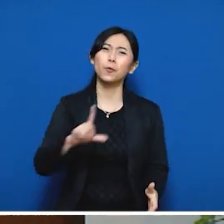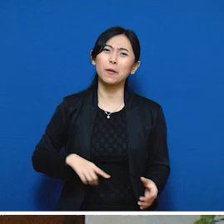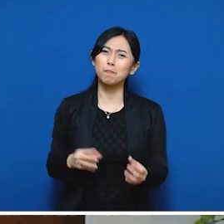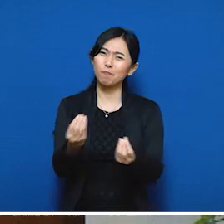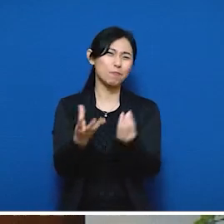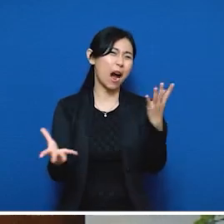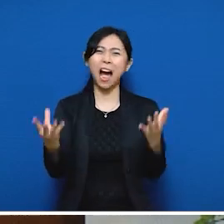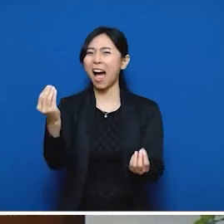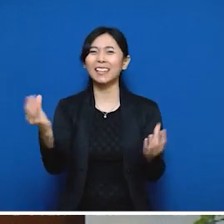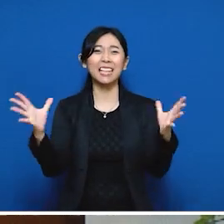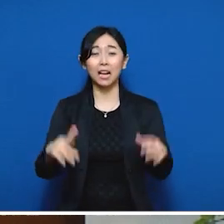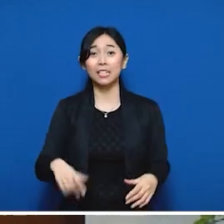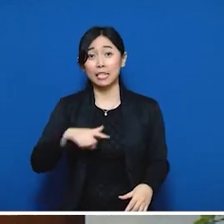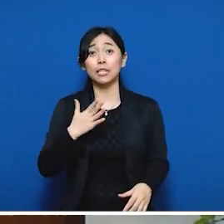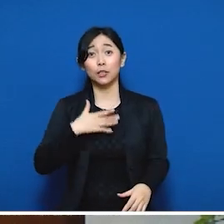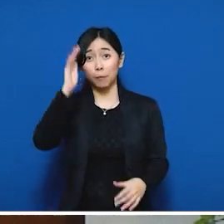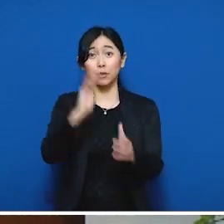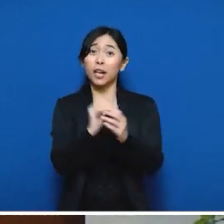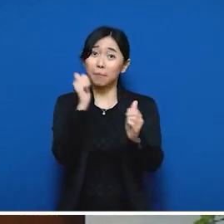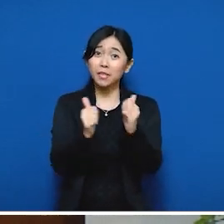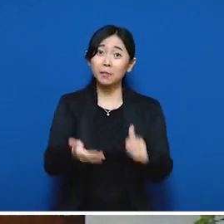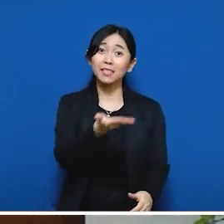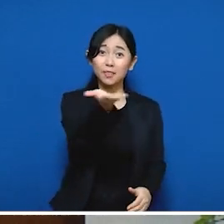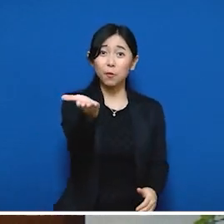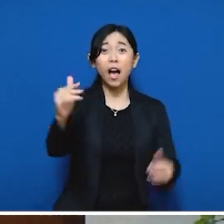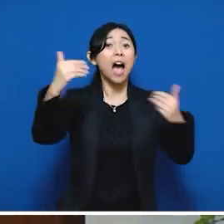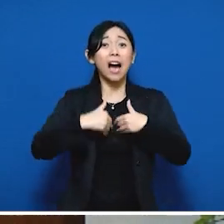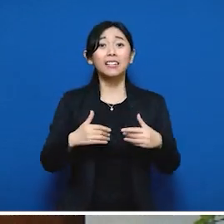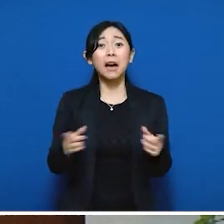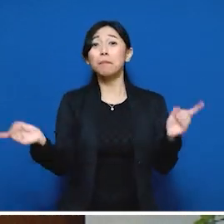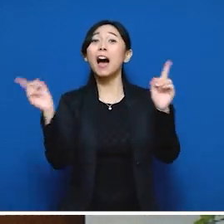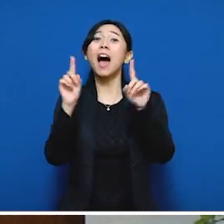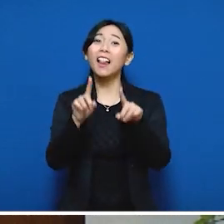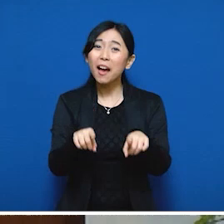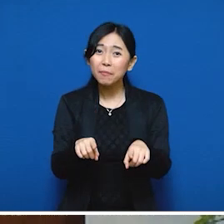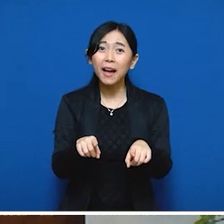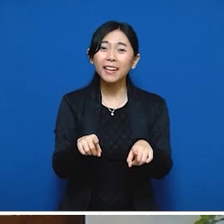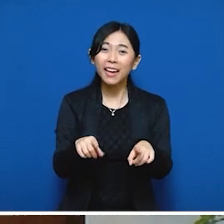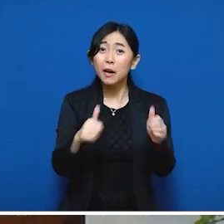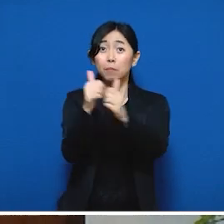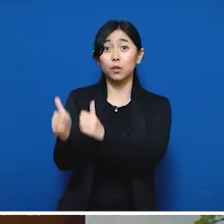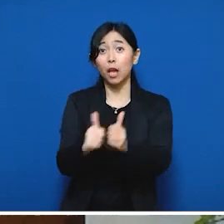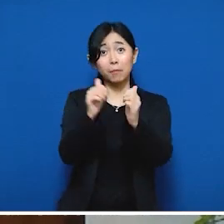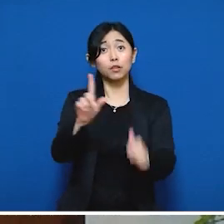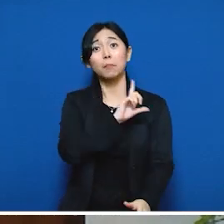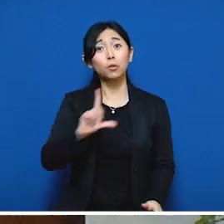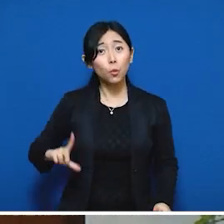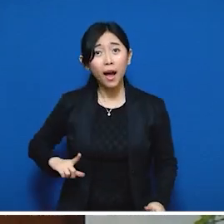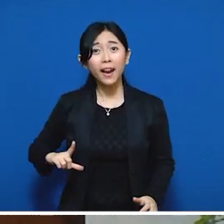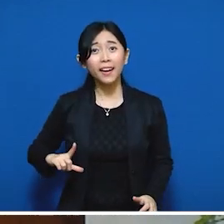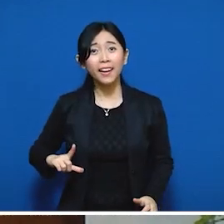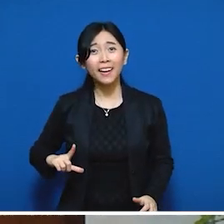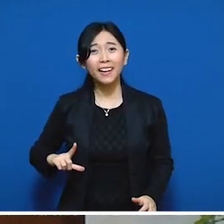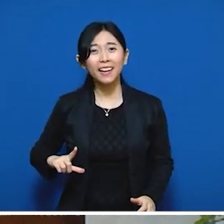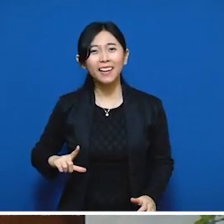Saya percaya setiap pribadi punya pengalaman yang khusus, pengalaman yang khas, pengalaman yang